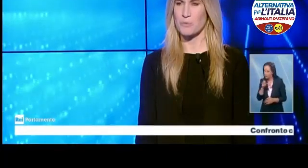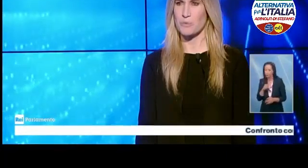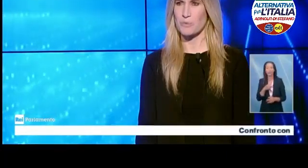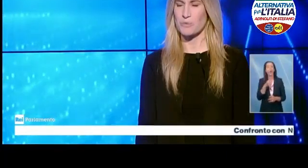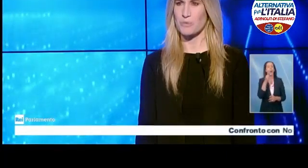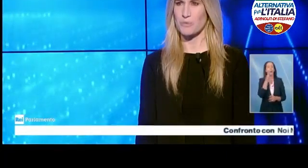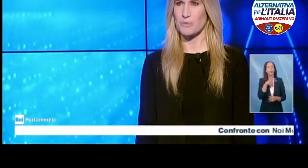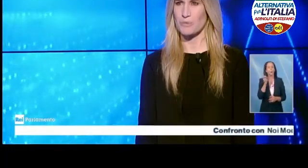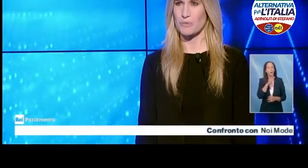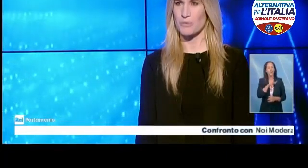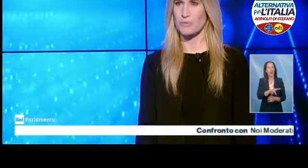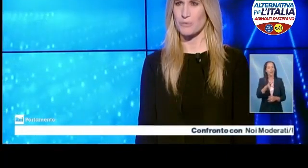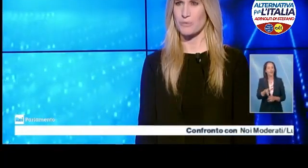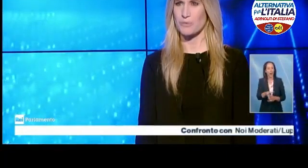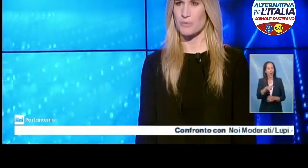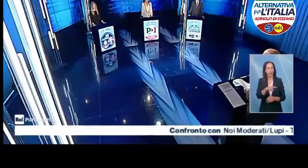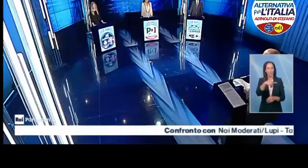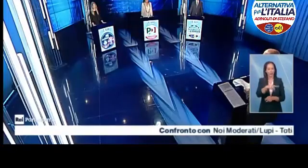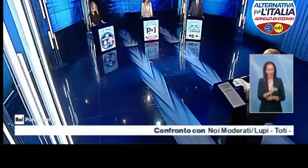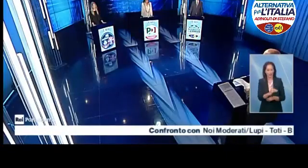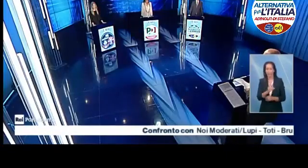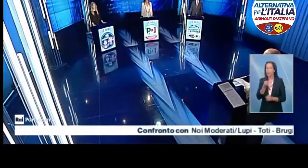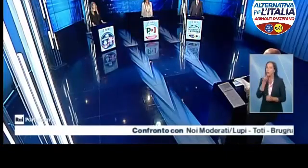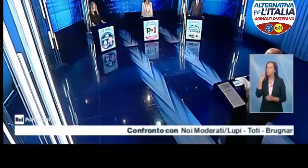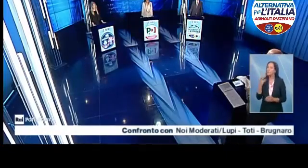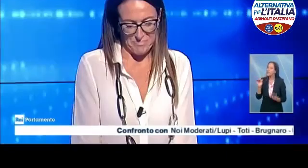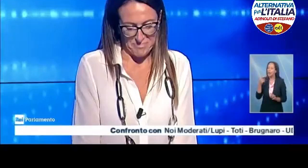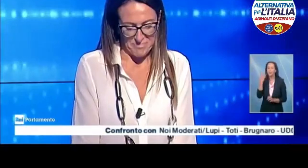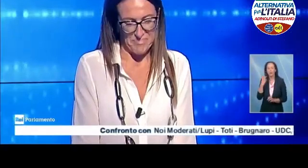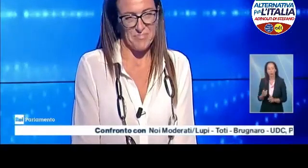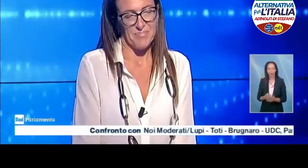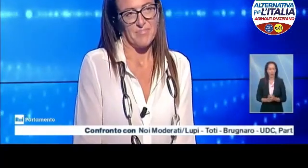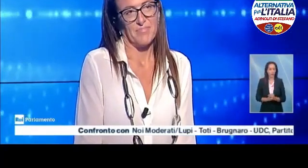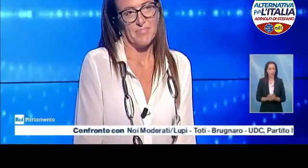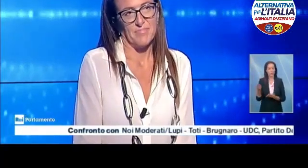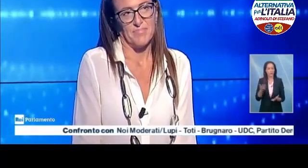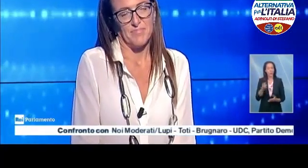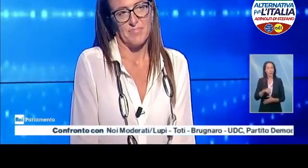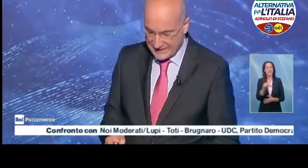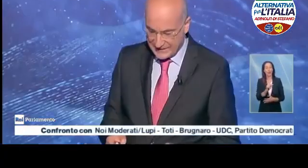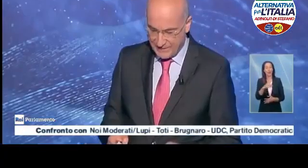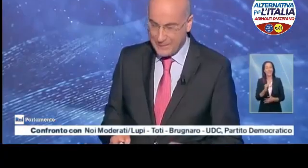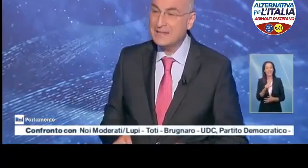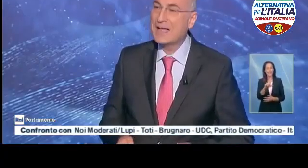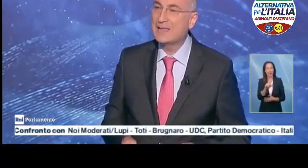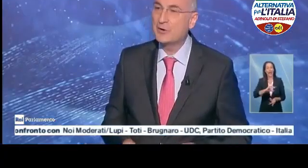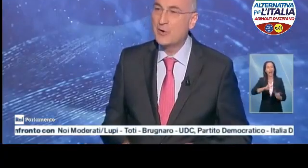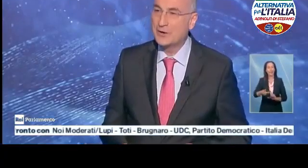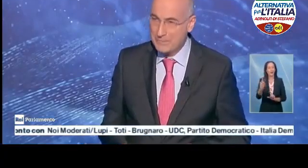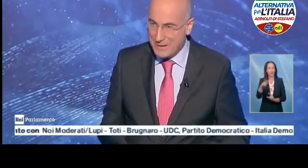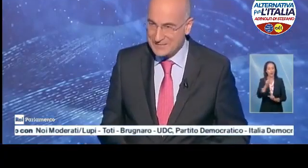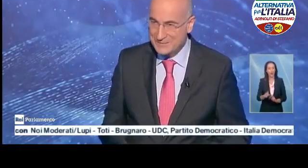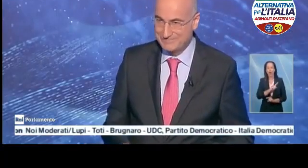anche a Valeria Valente del Partito Democratico. Salve, bentrovati. Benvenuto a Simone Di Stefano di Alternativa per l'Italia,